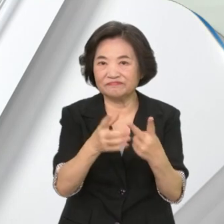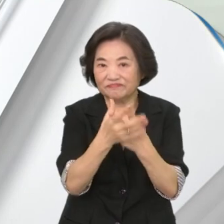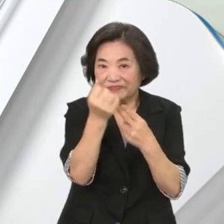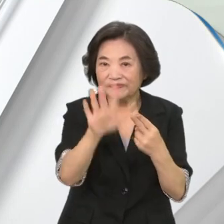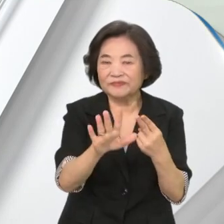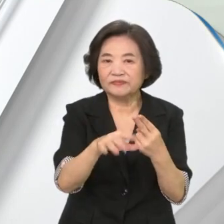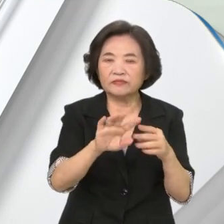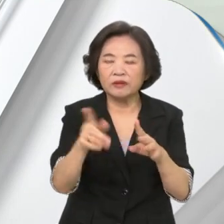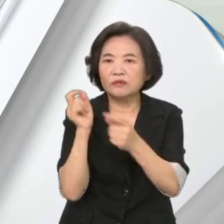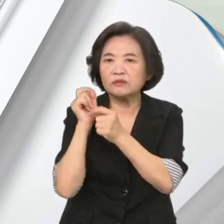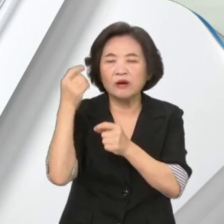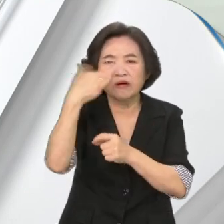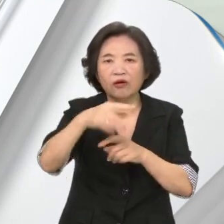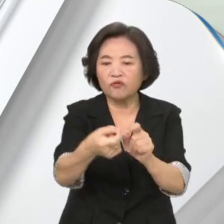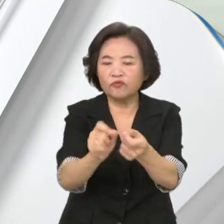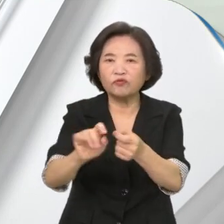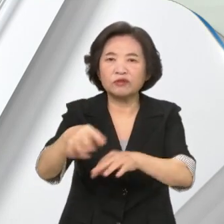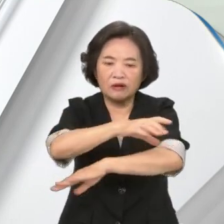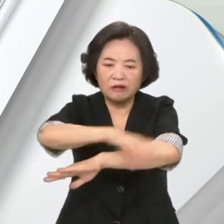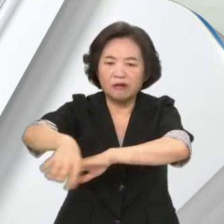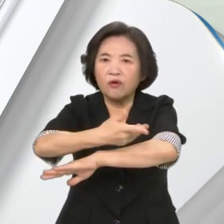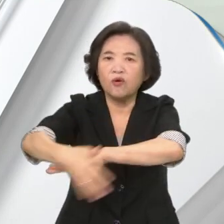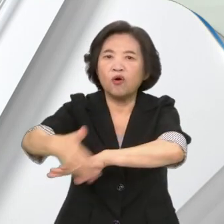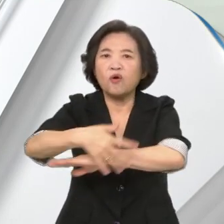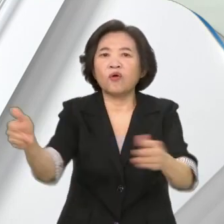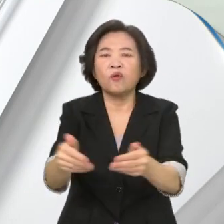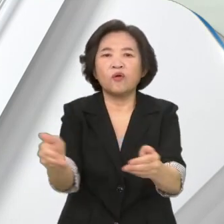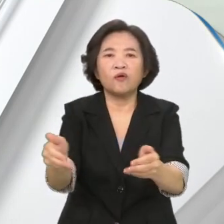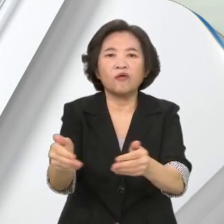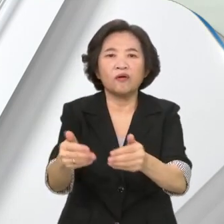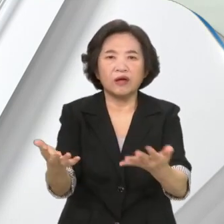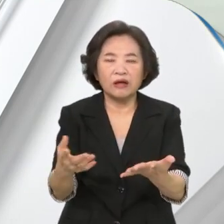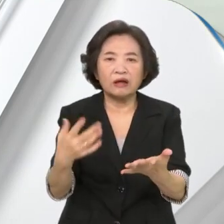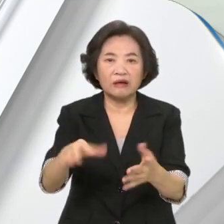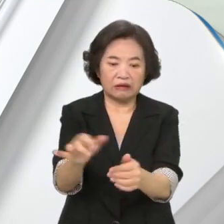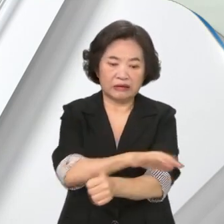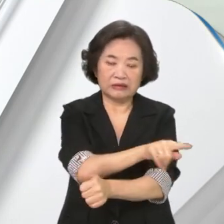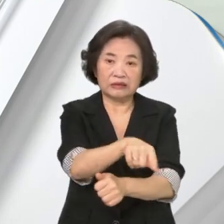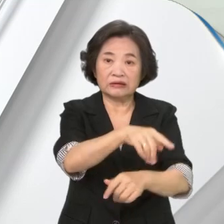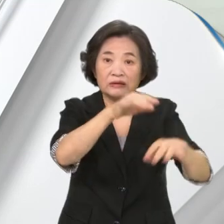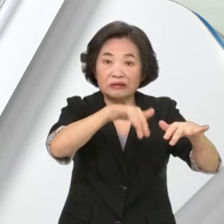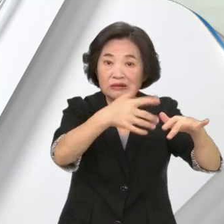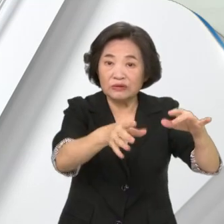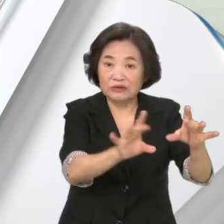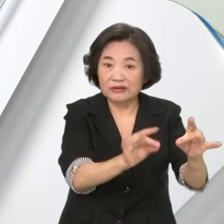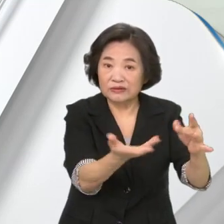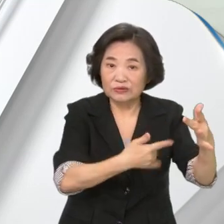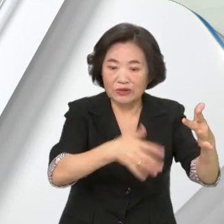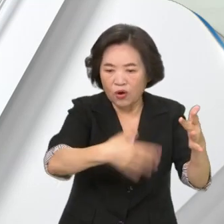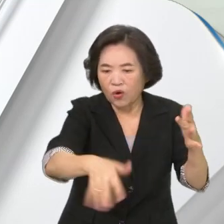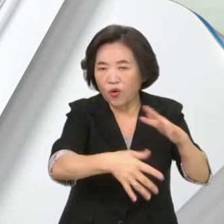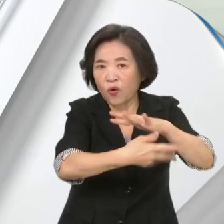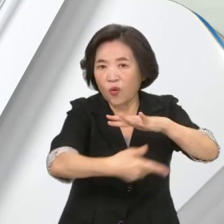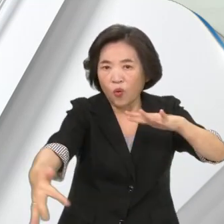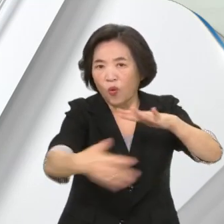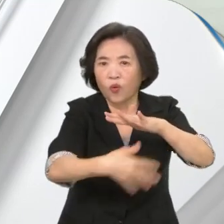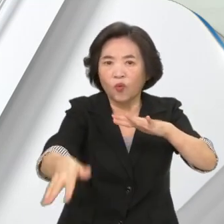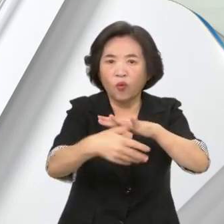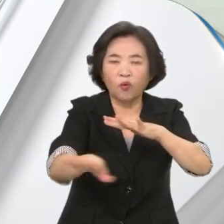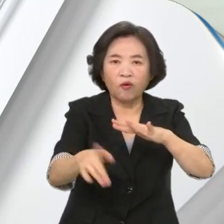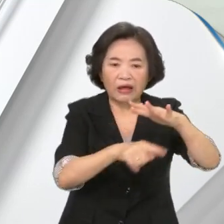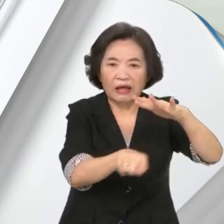区。不过也一部的福建内的当地的经常尊教的工厂故所加强的实体水利的下工，甚